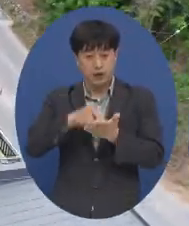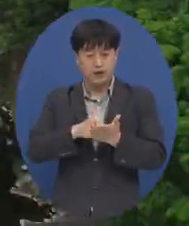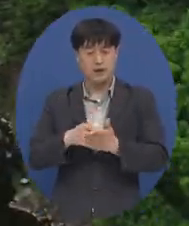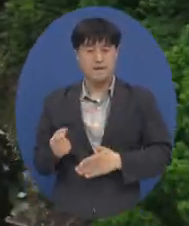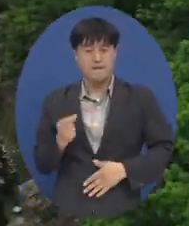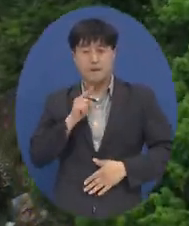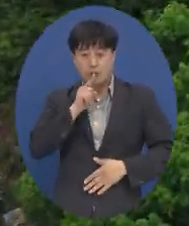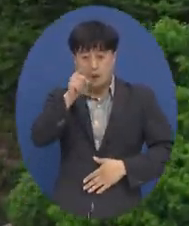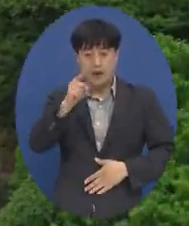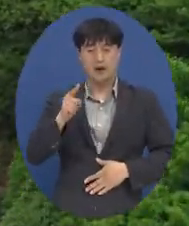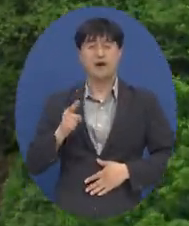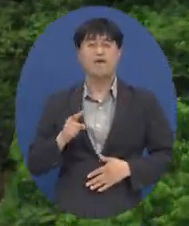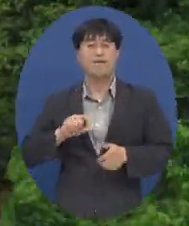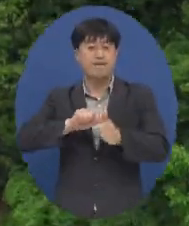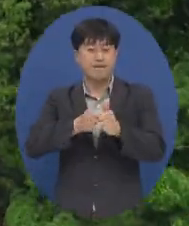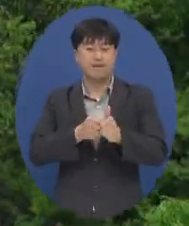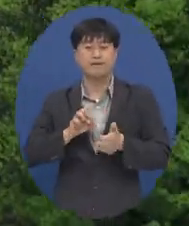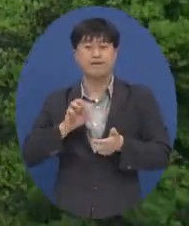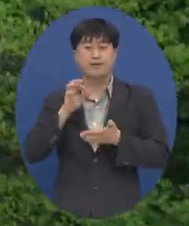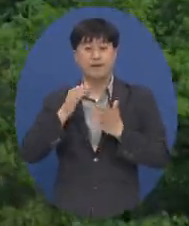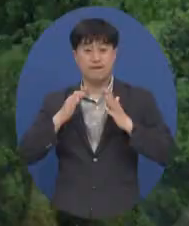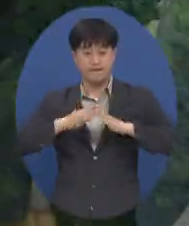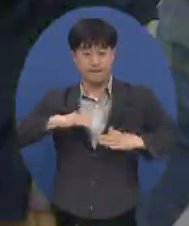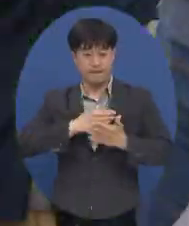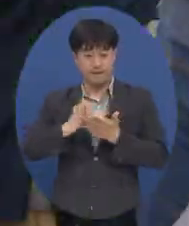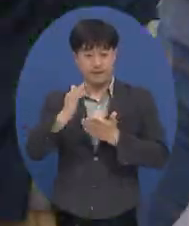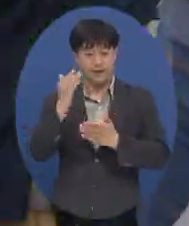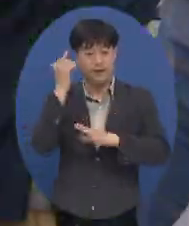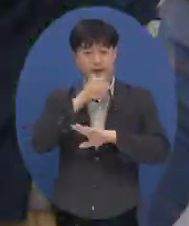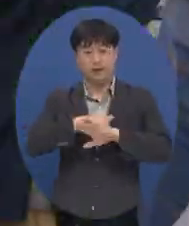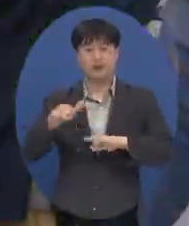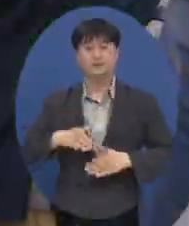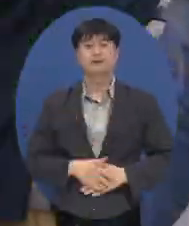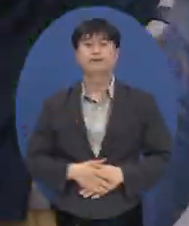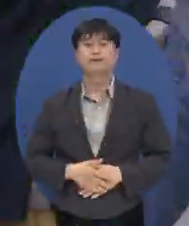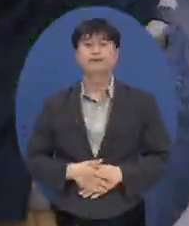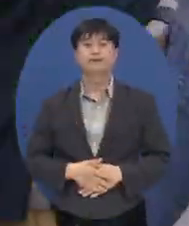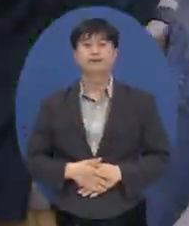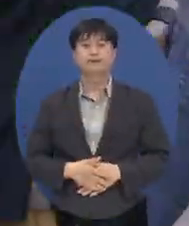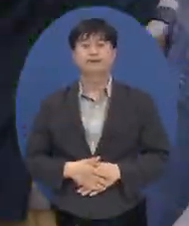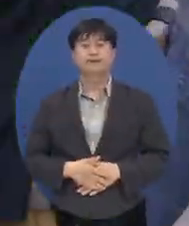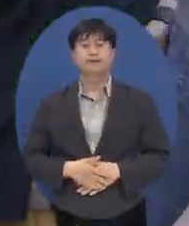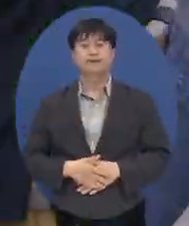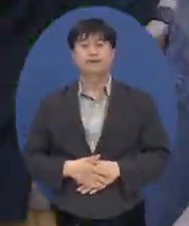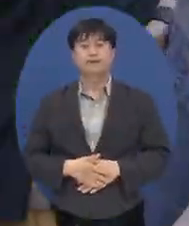고발이나 강제 철거를 실시할 방침입니다. 경기GTV 구영슬입니다.